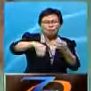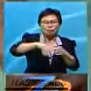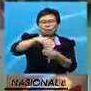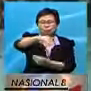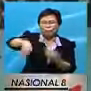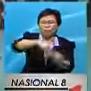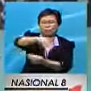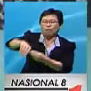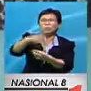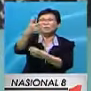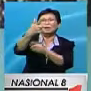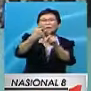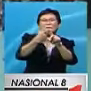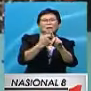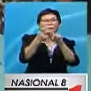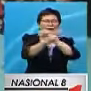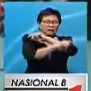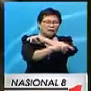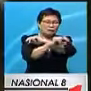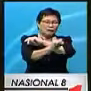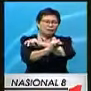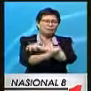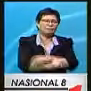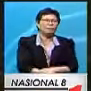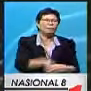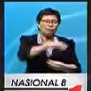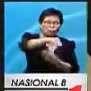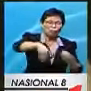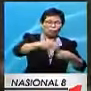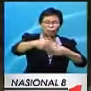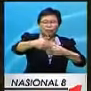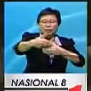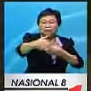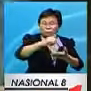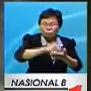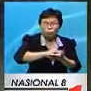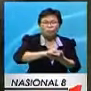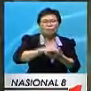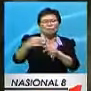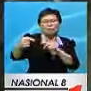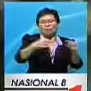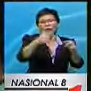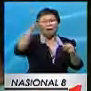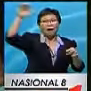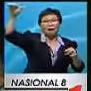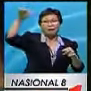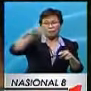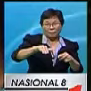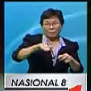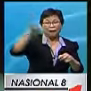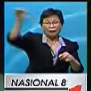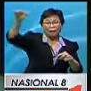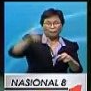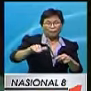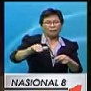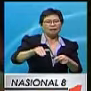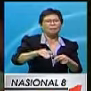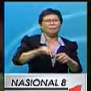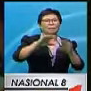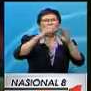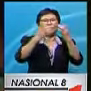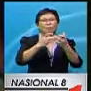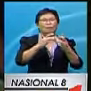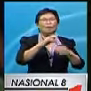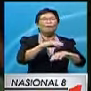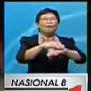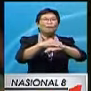Aiman yang berasal dari Negeri Sembilan. Pusingan seterusnya, aksi pasangan adik-beradik Keanu Suba kategori featherweight